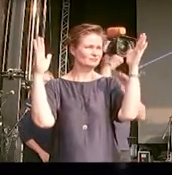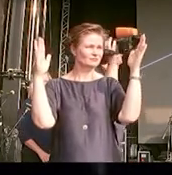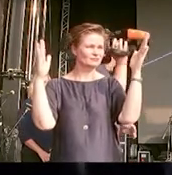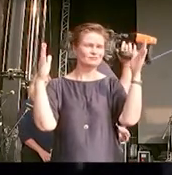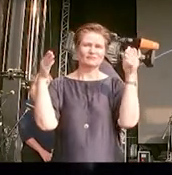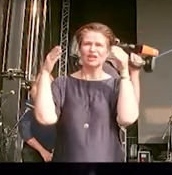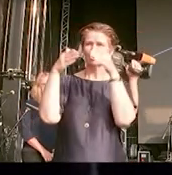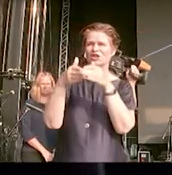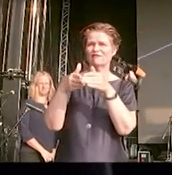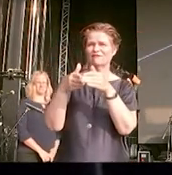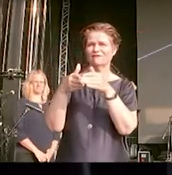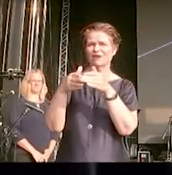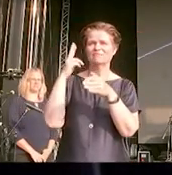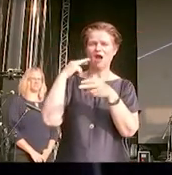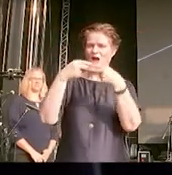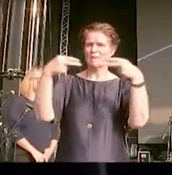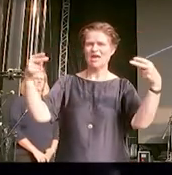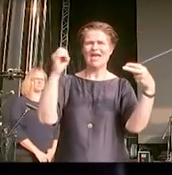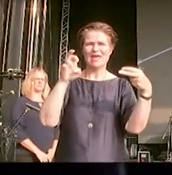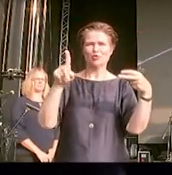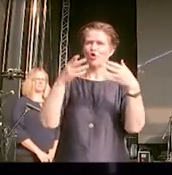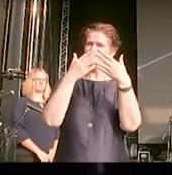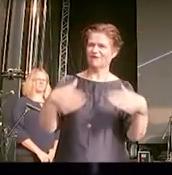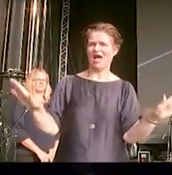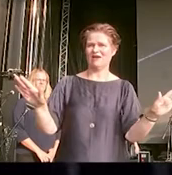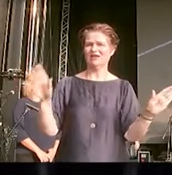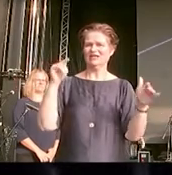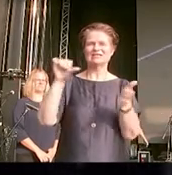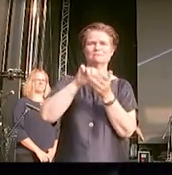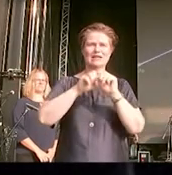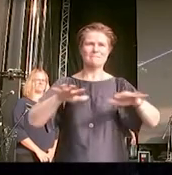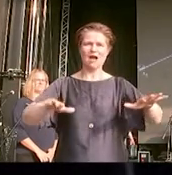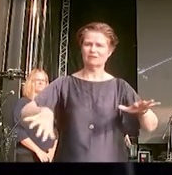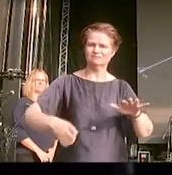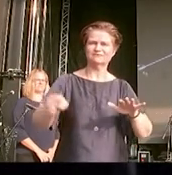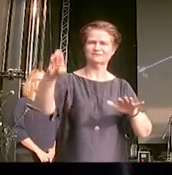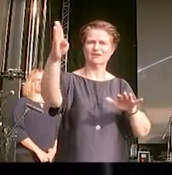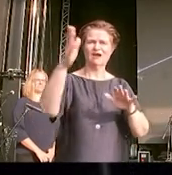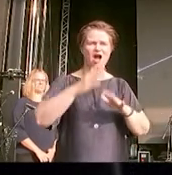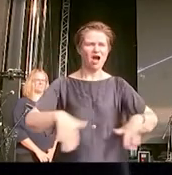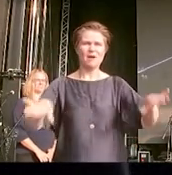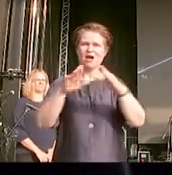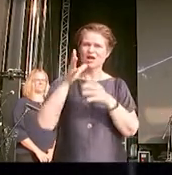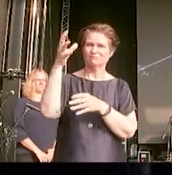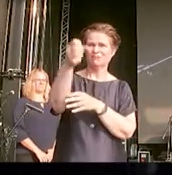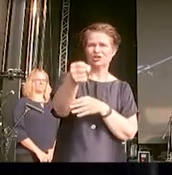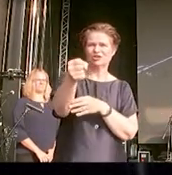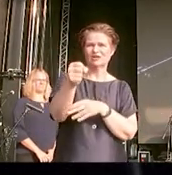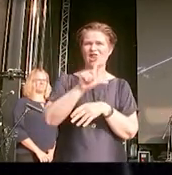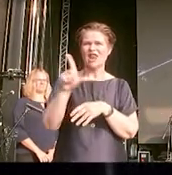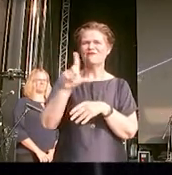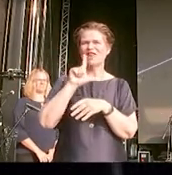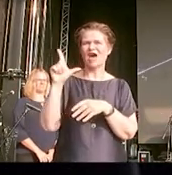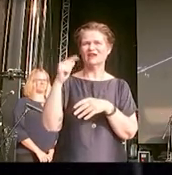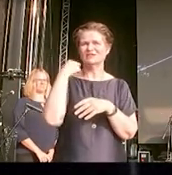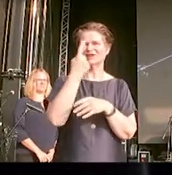Das Schiff Eleonore ist frei und fährt jetzt durchs Mittelmeer. Doch die Lifeline bleibt beschlagnahmt. Das